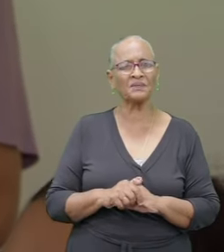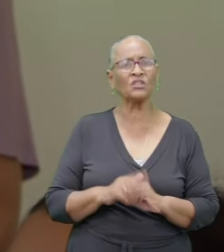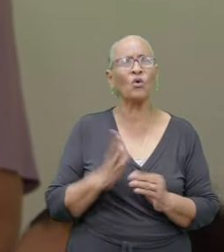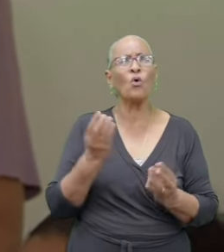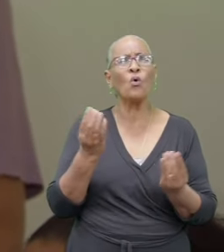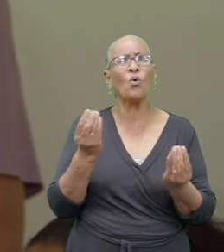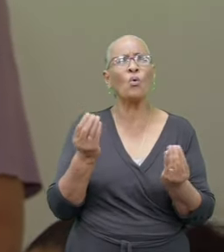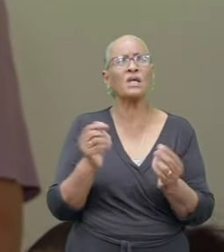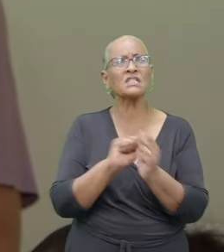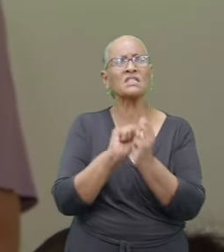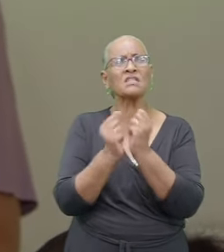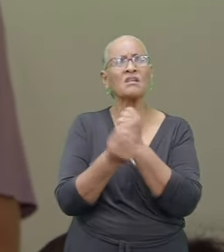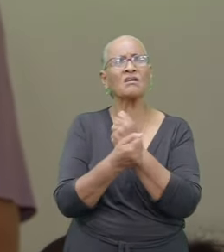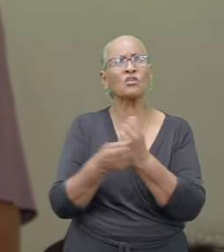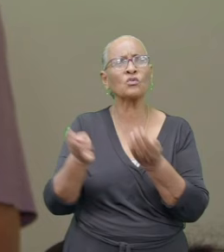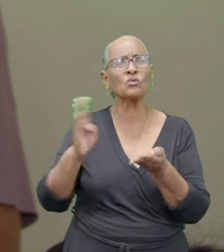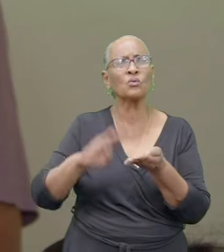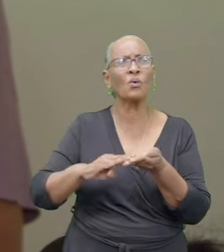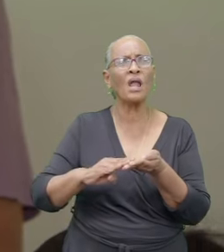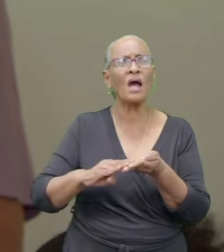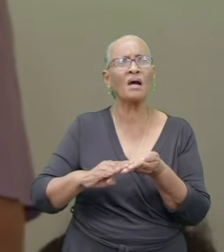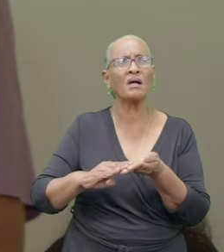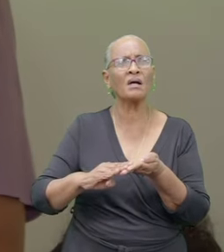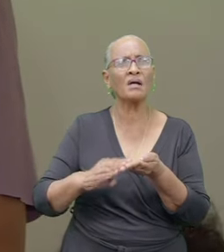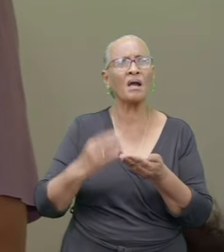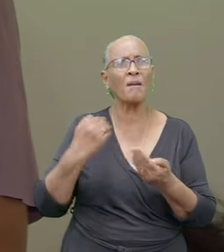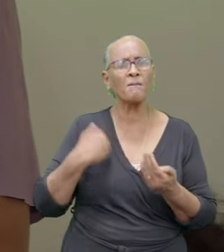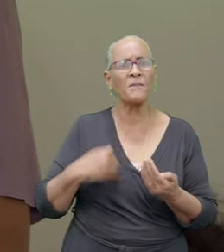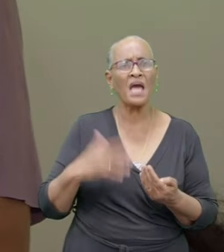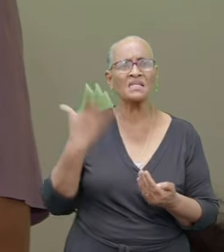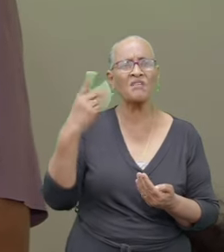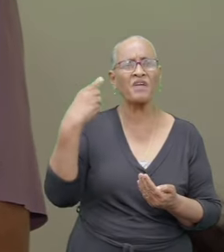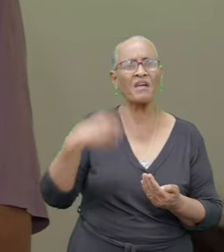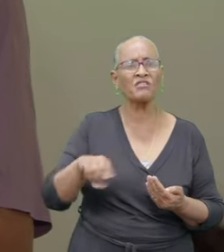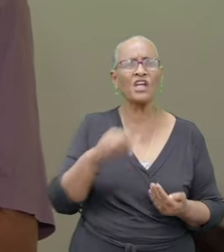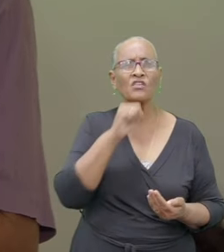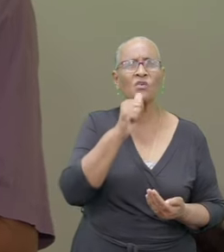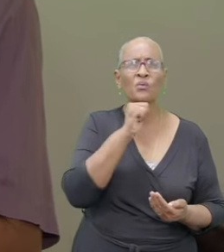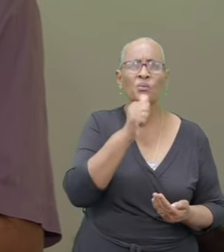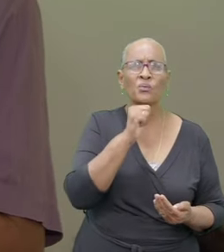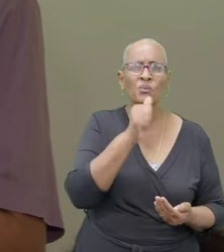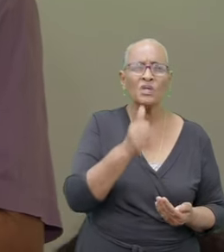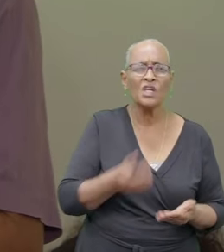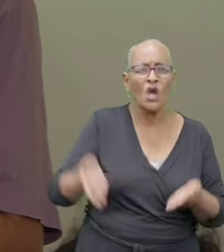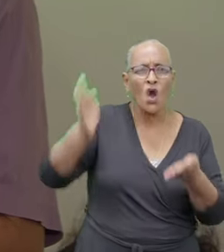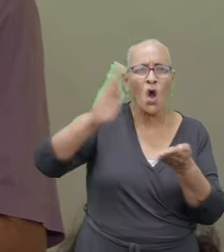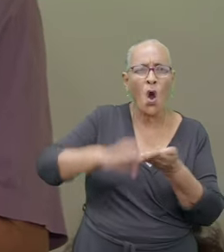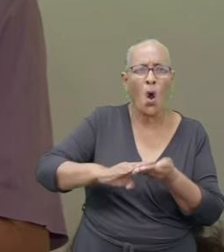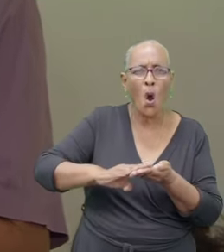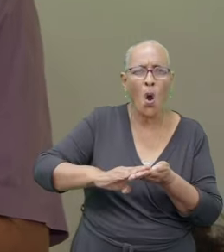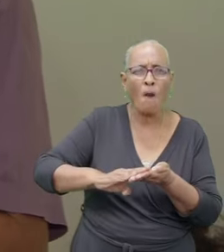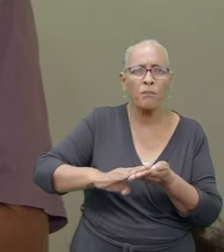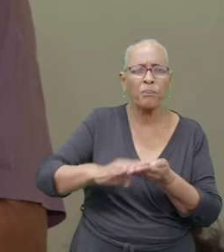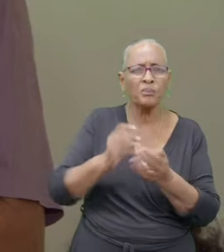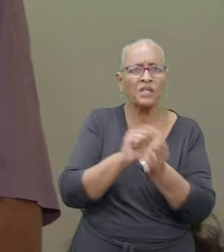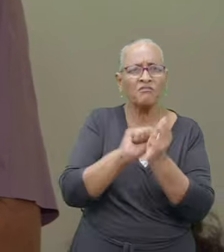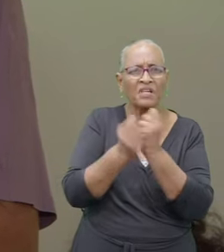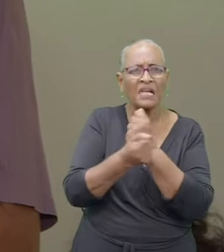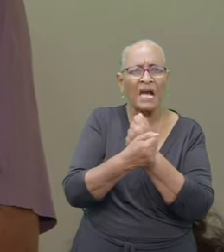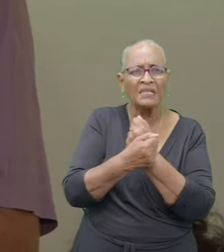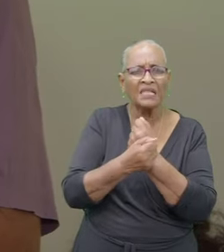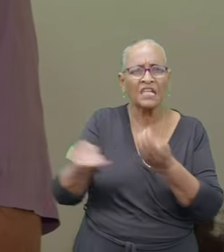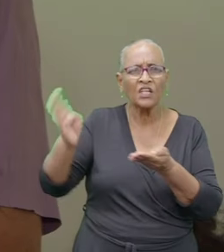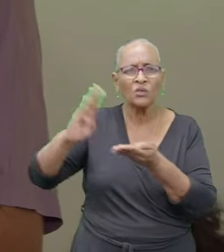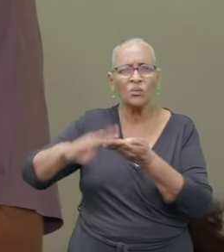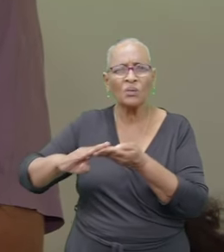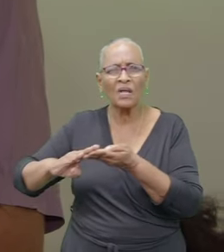toelage nu? En de mensen die in aanmerking komen voor die 5000, komt dit op die bestaande brain drain toelage? En een collega